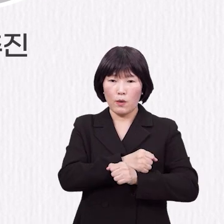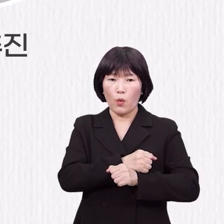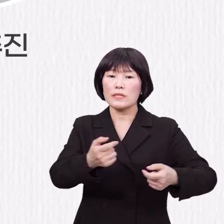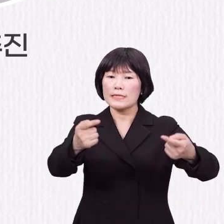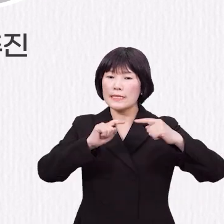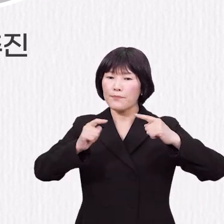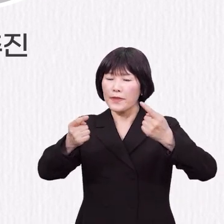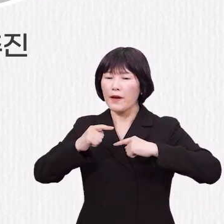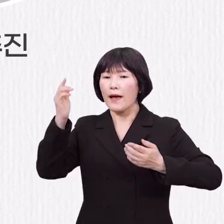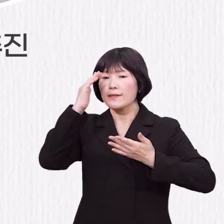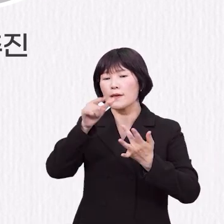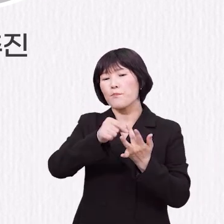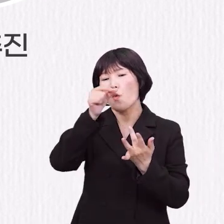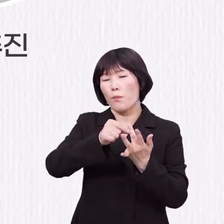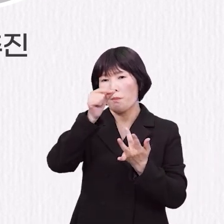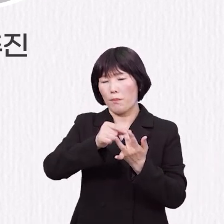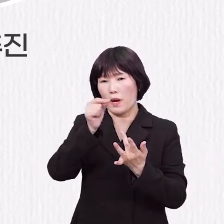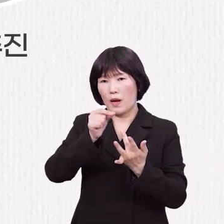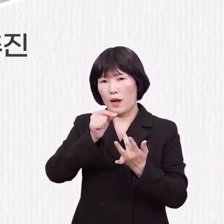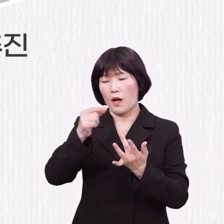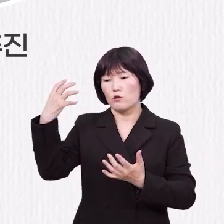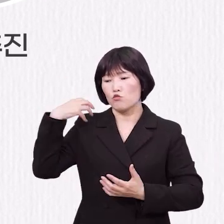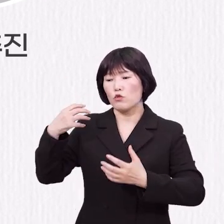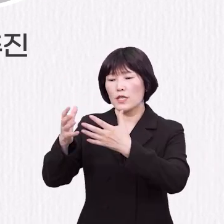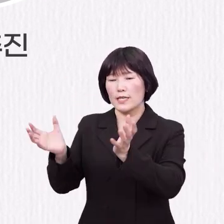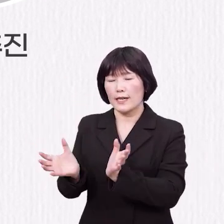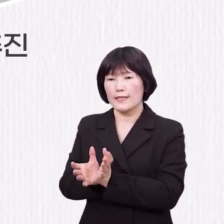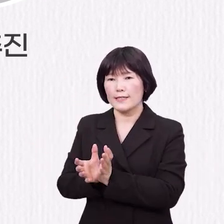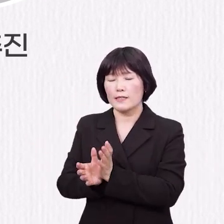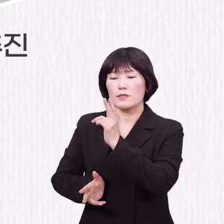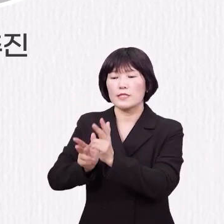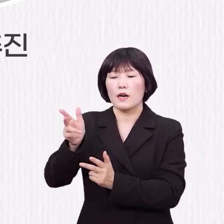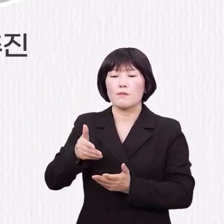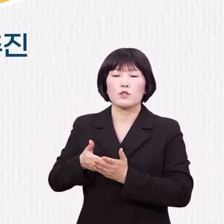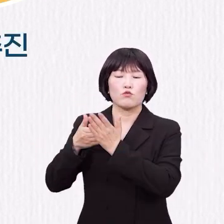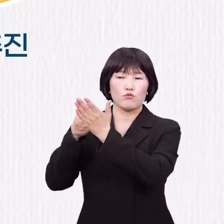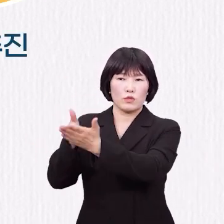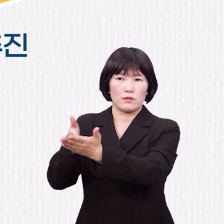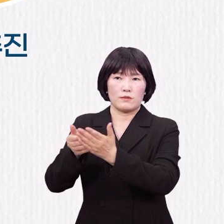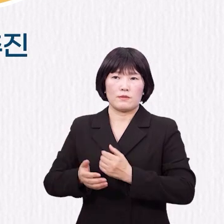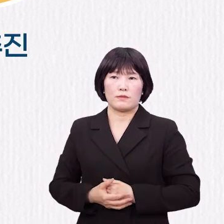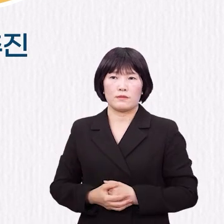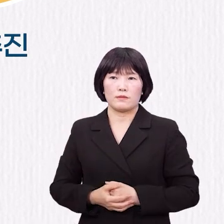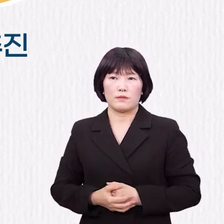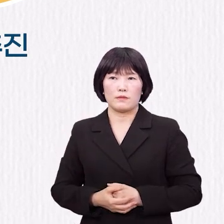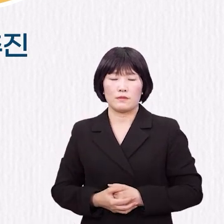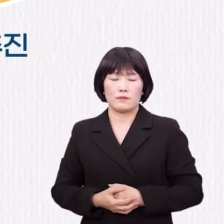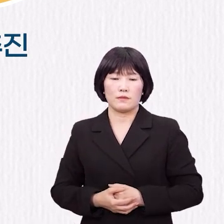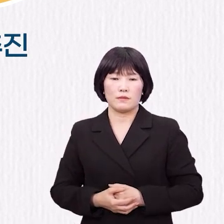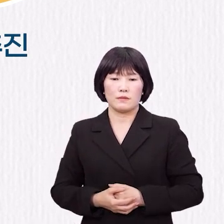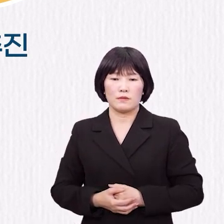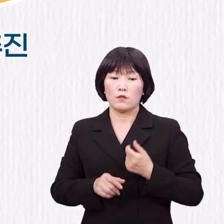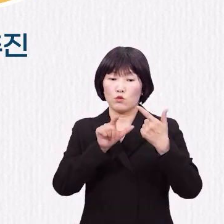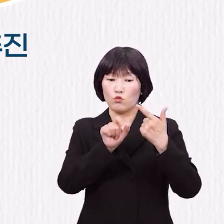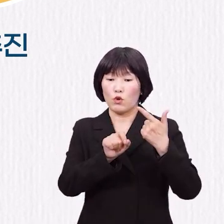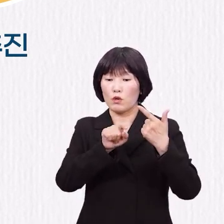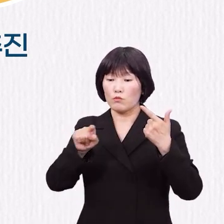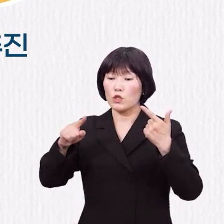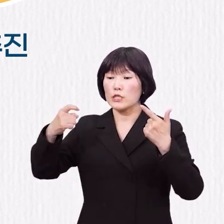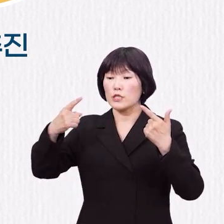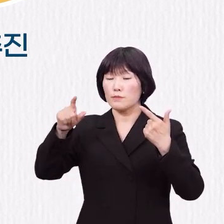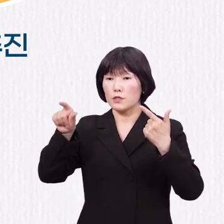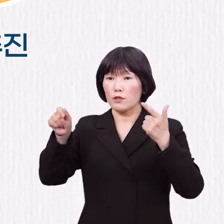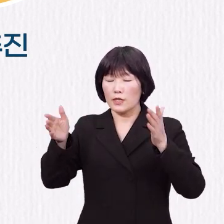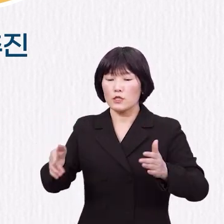협의체를 운영하였습니다. 이를 바탕으로 훈련생을 모집하고 사업에 참여할 훈련생을 선발하여 각